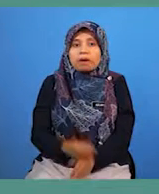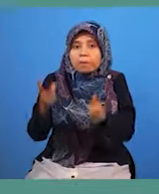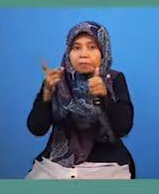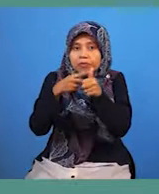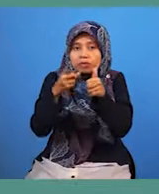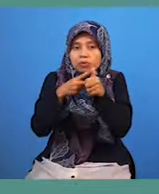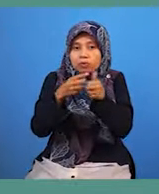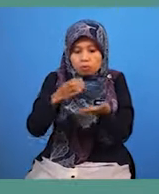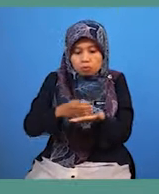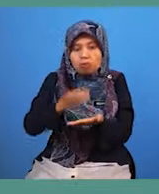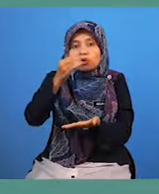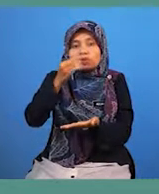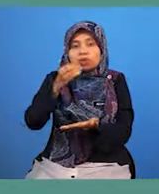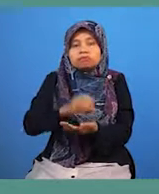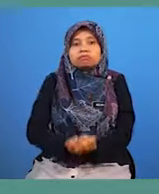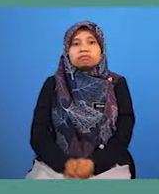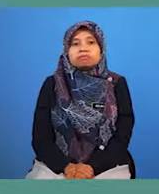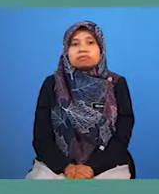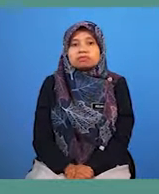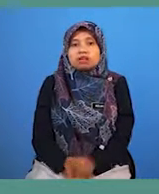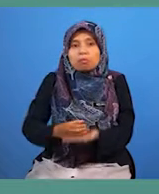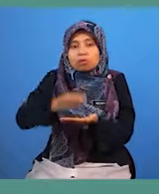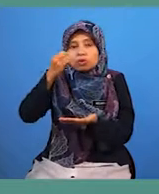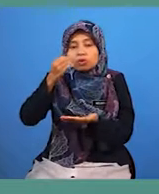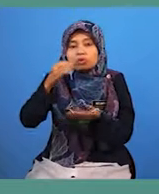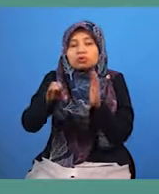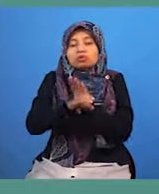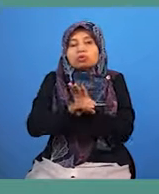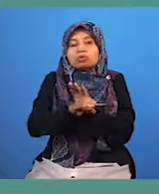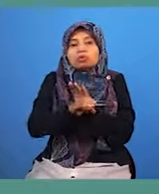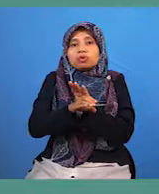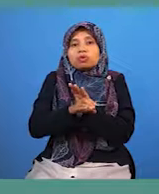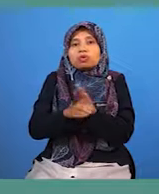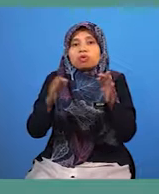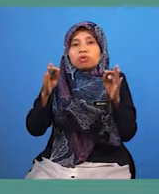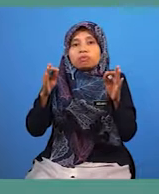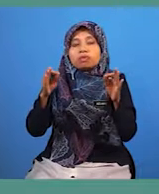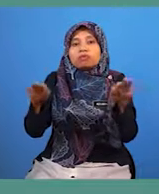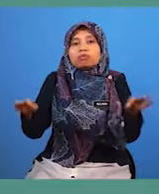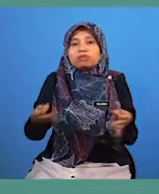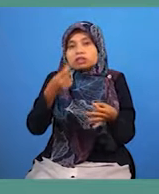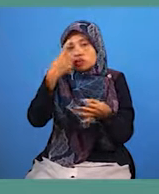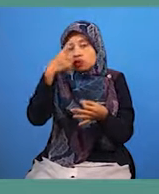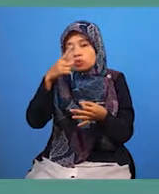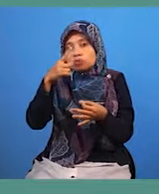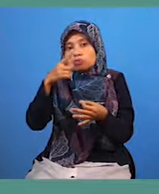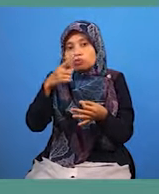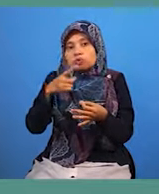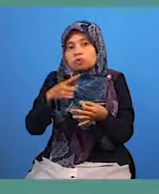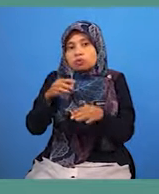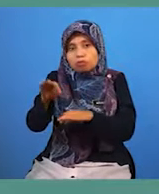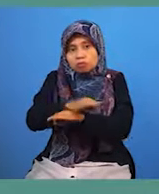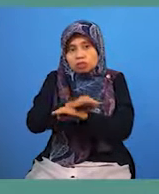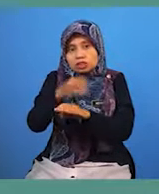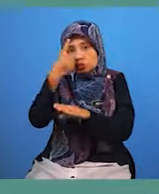Pertama adalah botol sampel. Botol sampel berfungsi untuk menyimpan sampel air yang